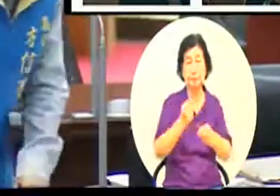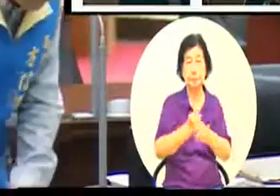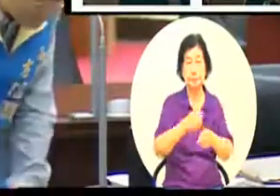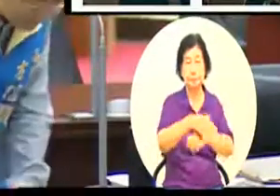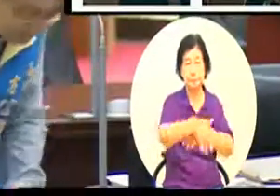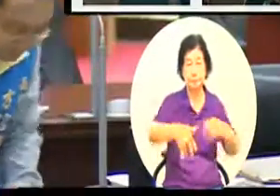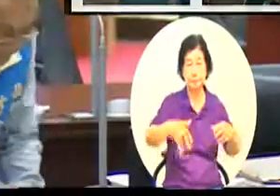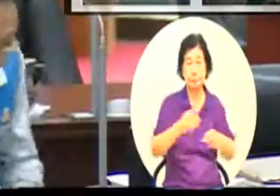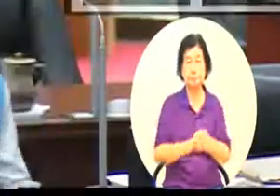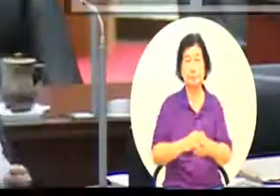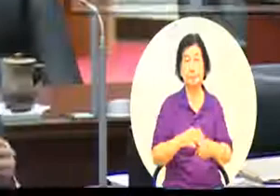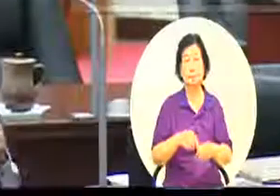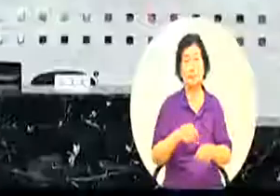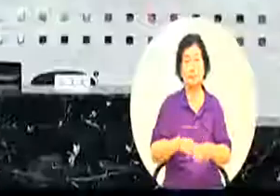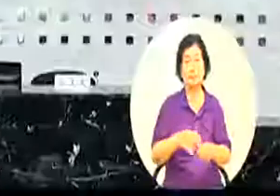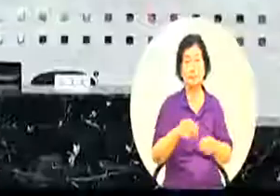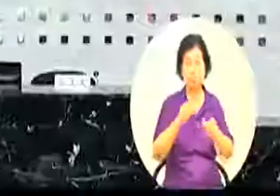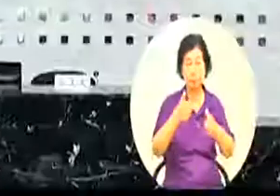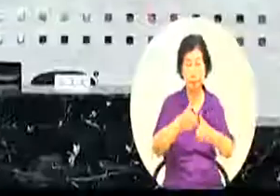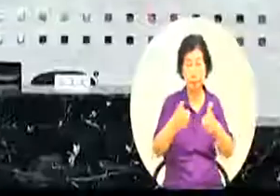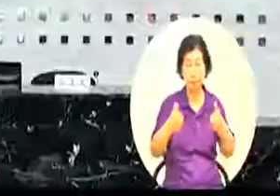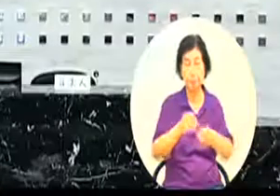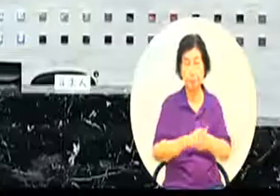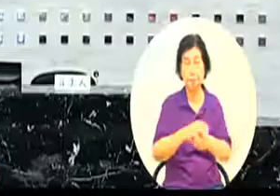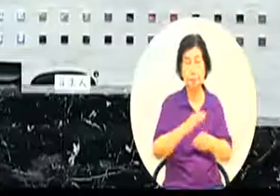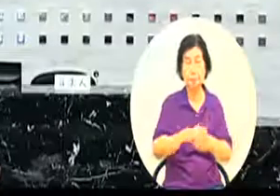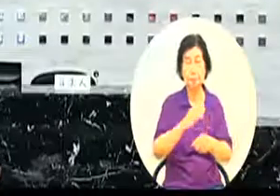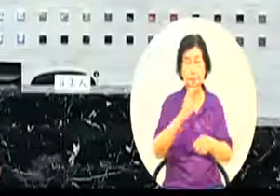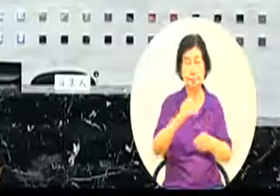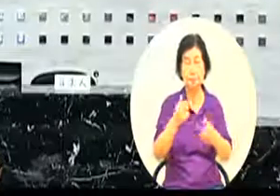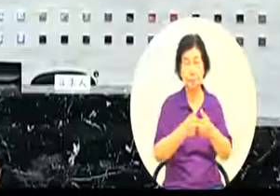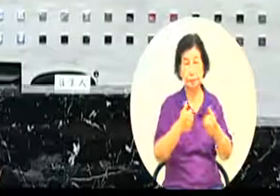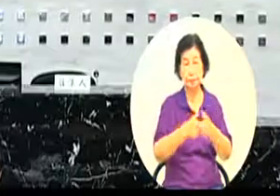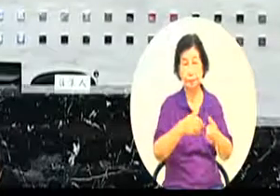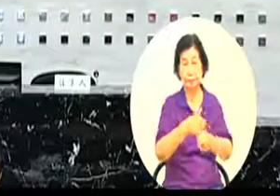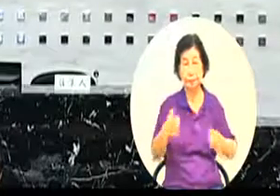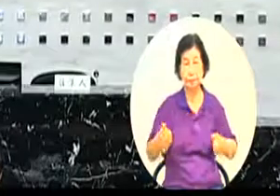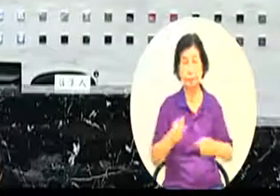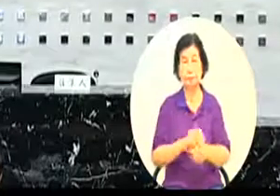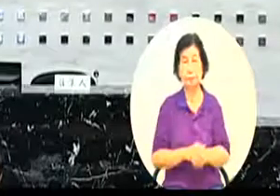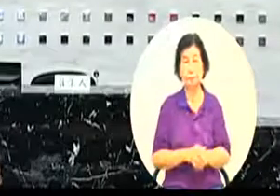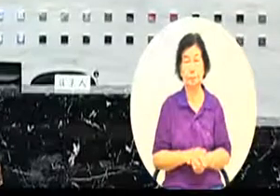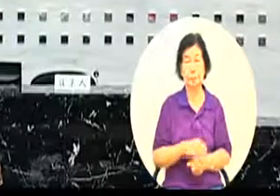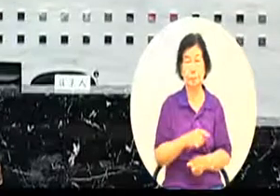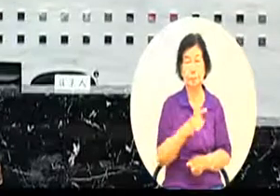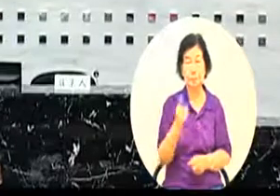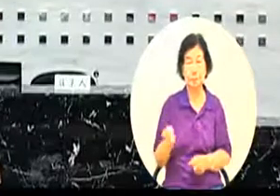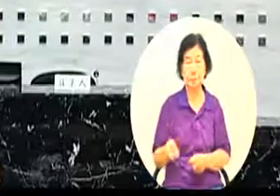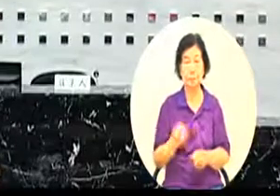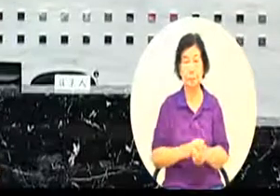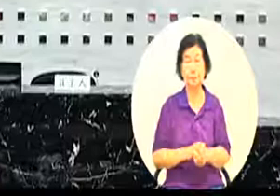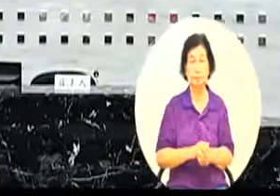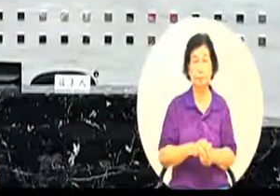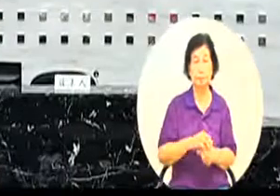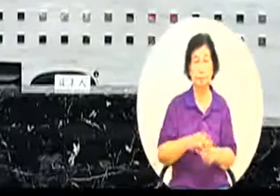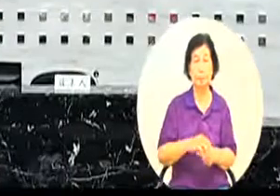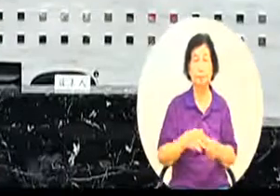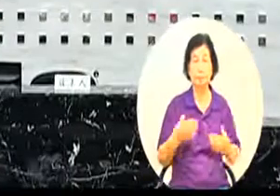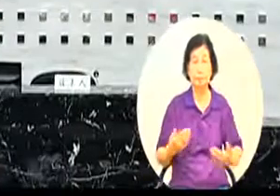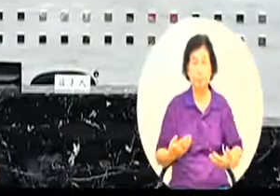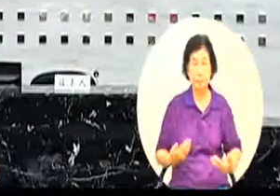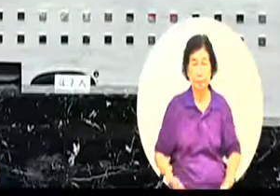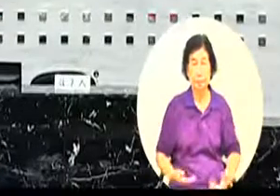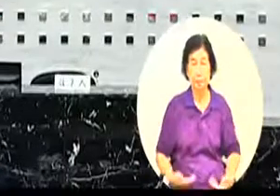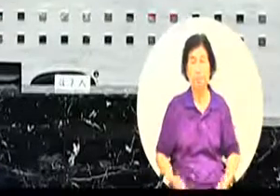好，谢谢方信渊议员的咨询。下一节的咨询时间是9:55，休息。